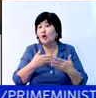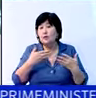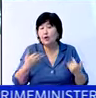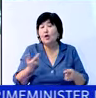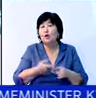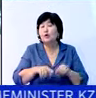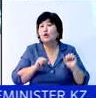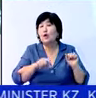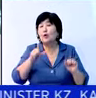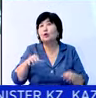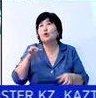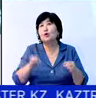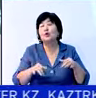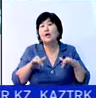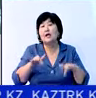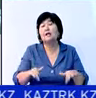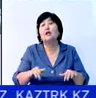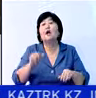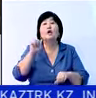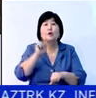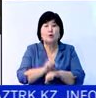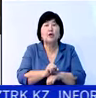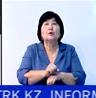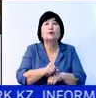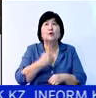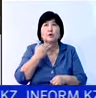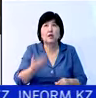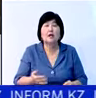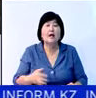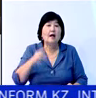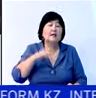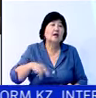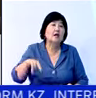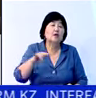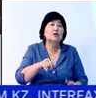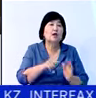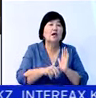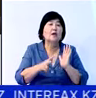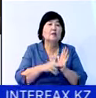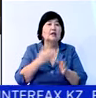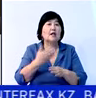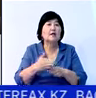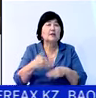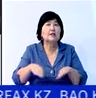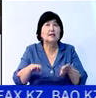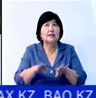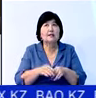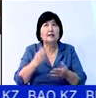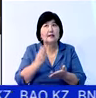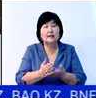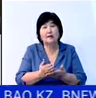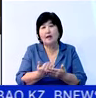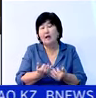сондықтан қорғаушы судьядан істі өндірістен тоқтатуды сұрады. Қазақстан Республикасы қылмыстық кодексінің 68-ші бабының 1-ші бөлігін талабына сай жәбірленушінің медиация